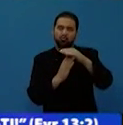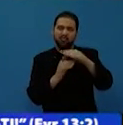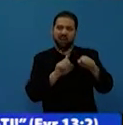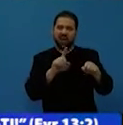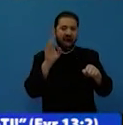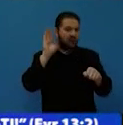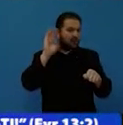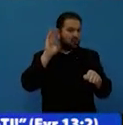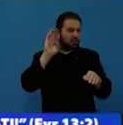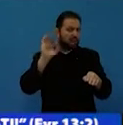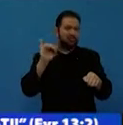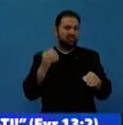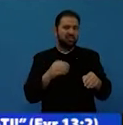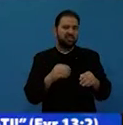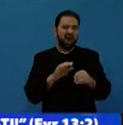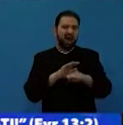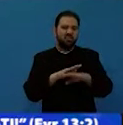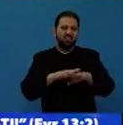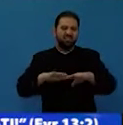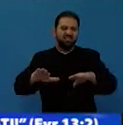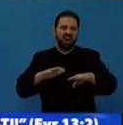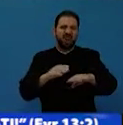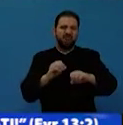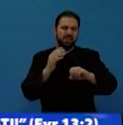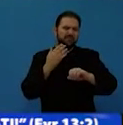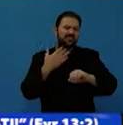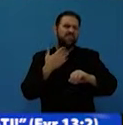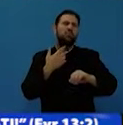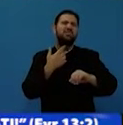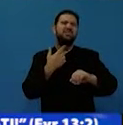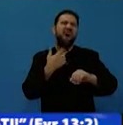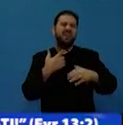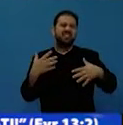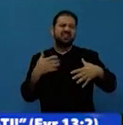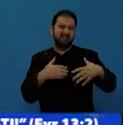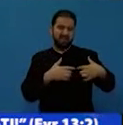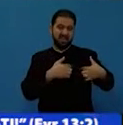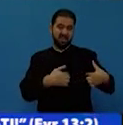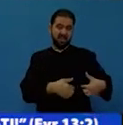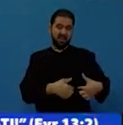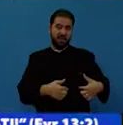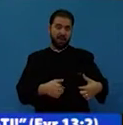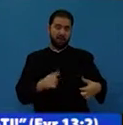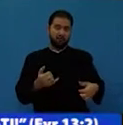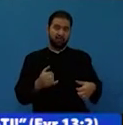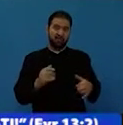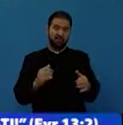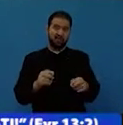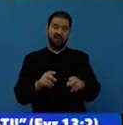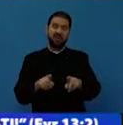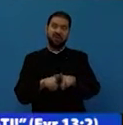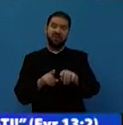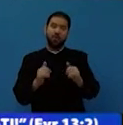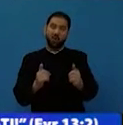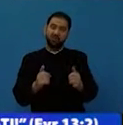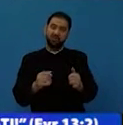neascultarea și i s-a uscat inima din acest motiv. Astfel că a fost privat sau s-a